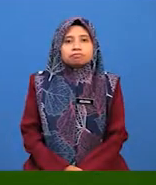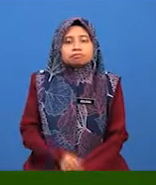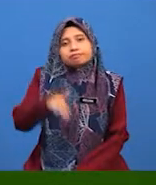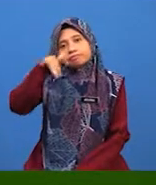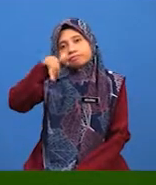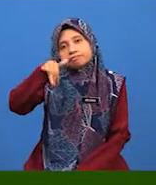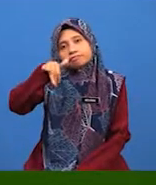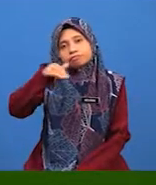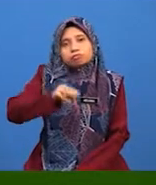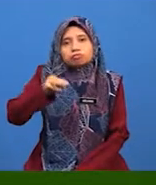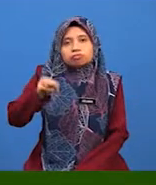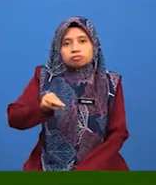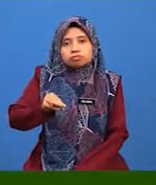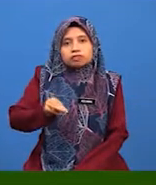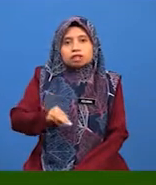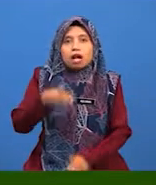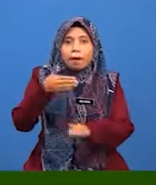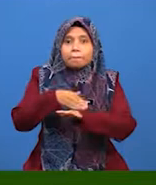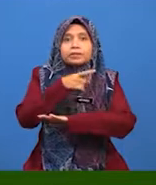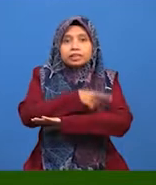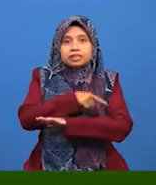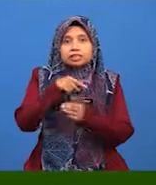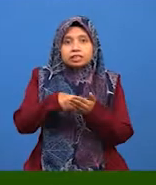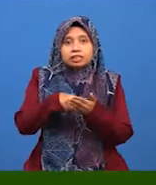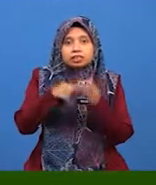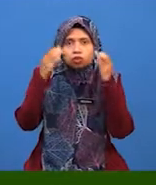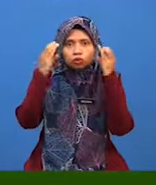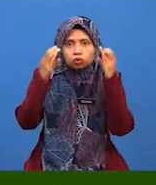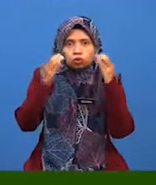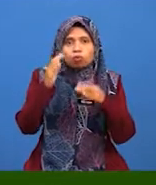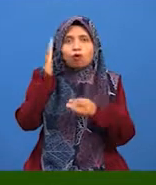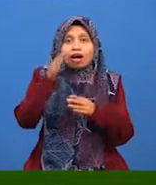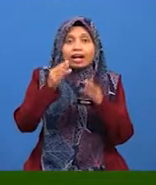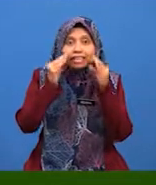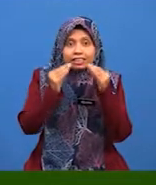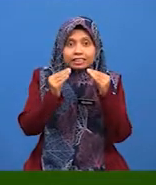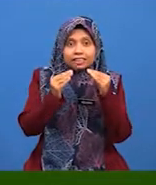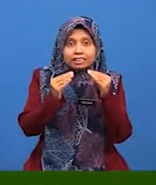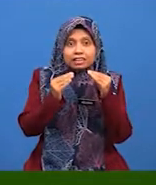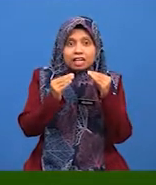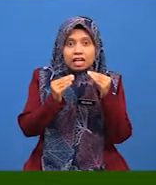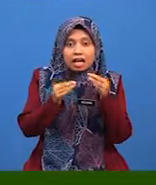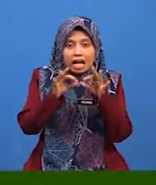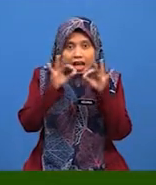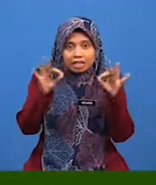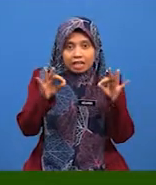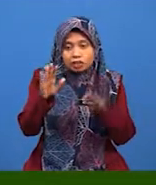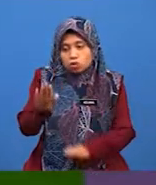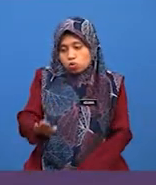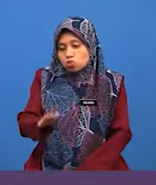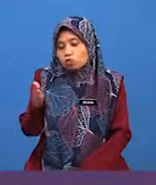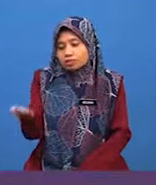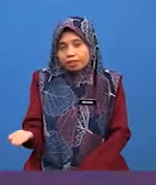Ya, murid-murid. Pada hari ini, cikgu akan mengajarkan ayat